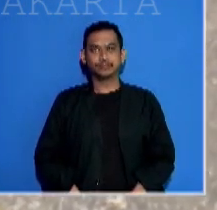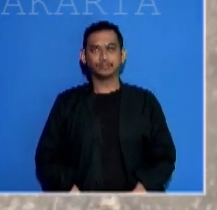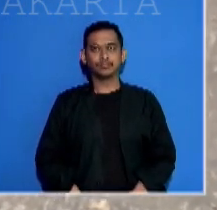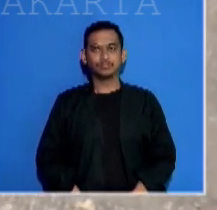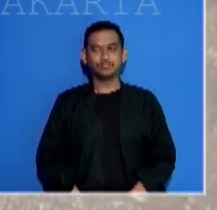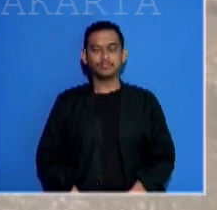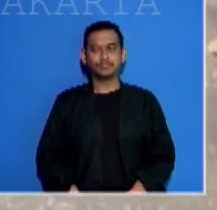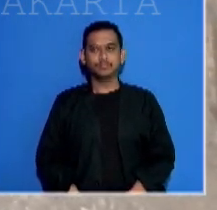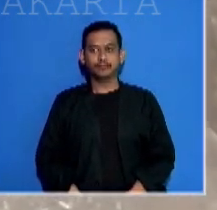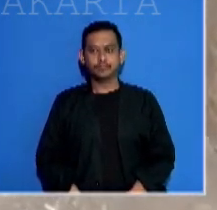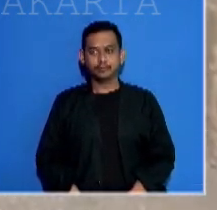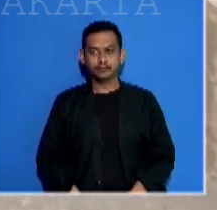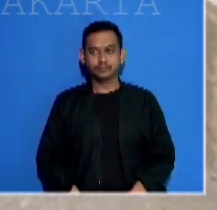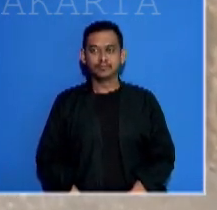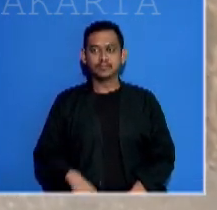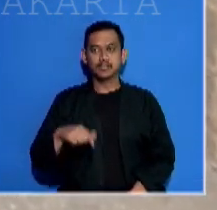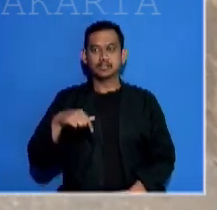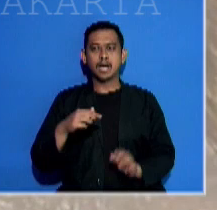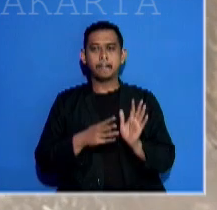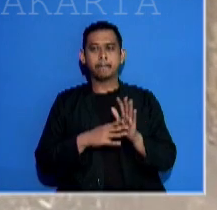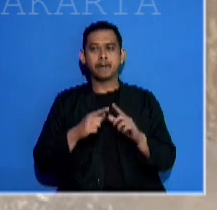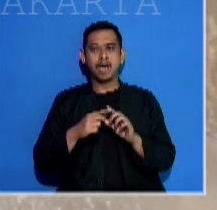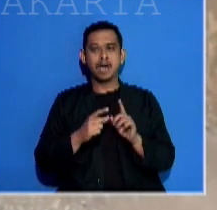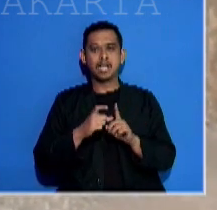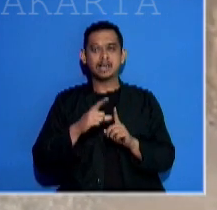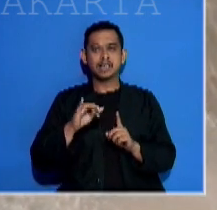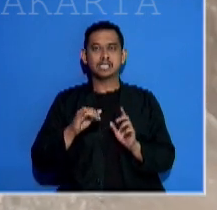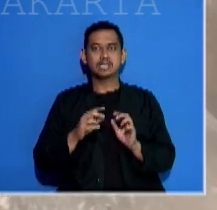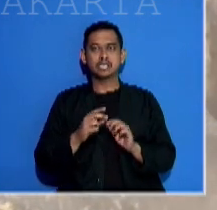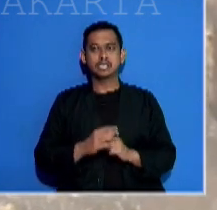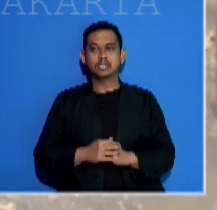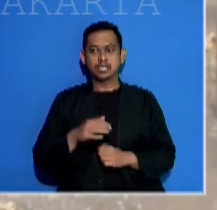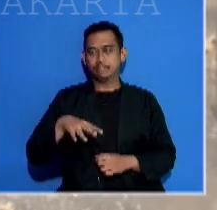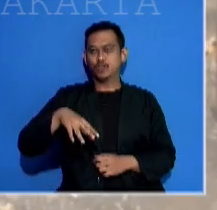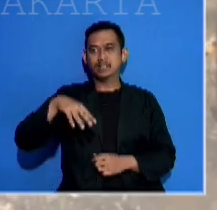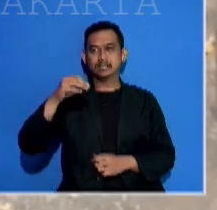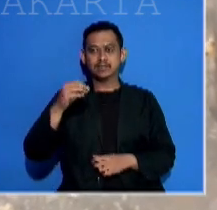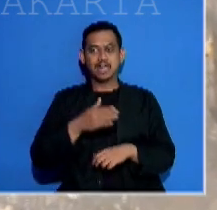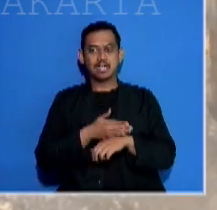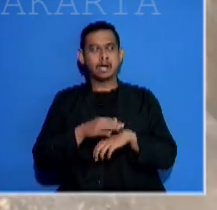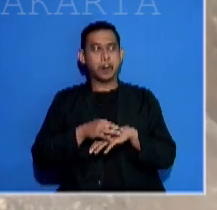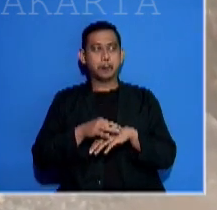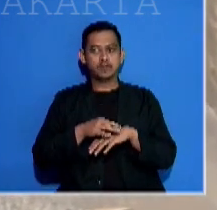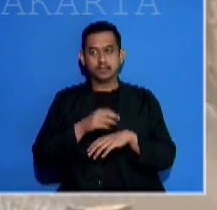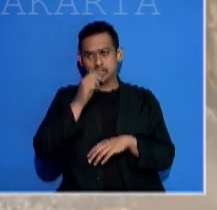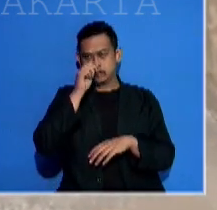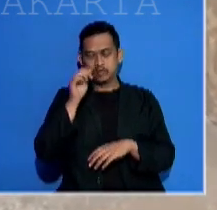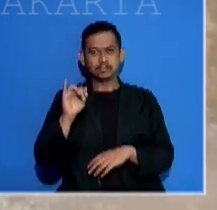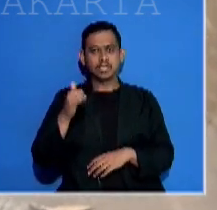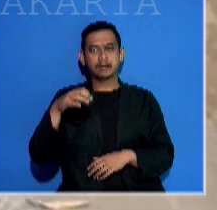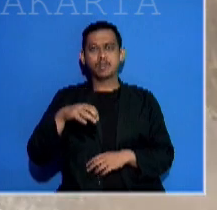Manding adalah tempat pusatnya kerajinan kulit di Daerah Istimewa Yogyakarta. Tepatnya ada di Kabupaten